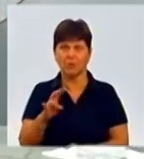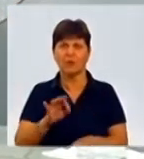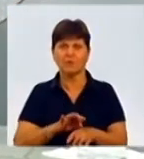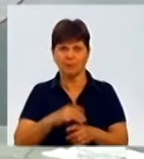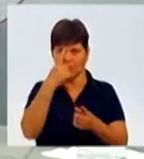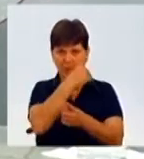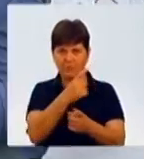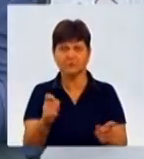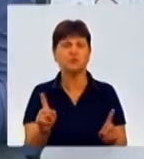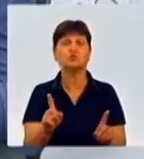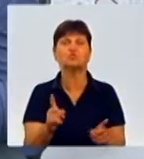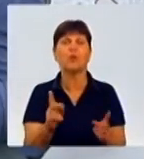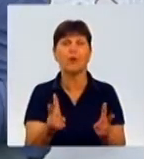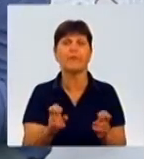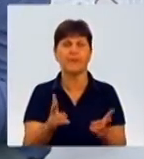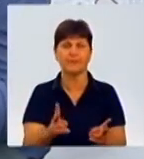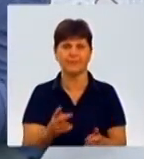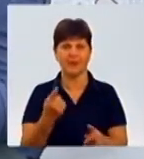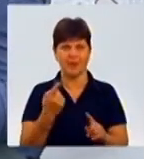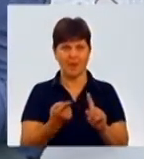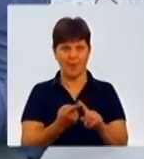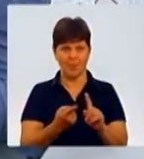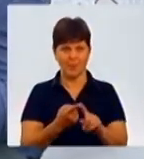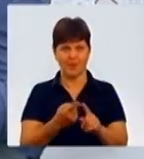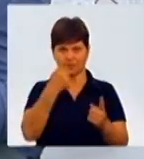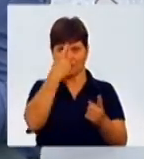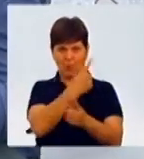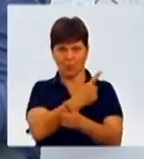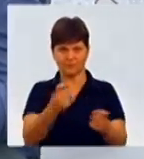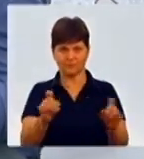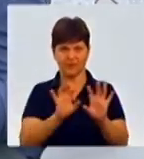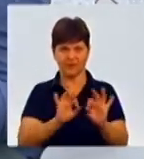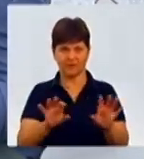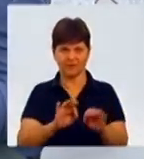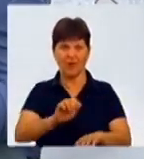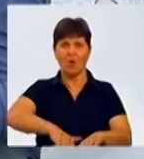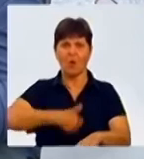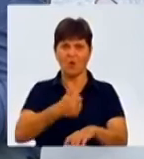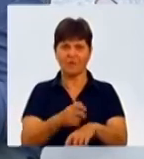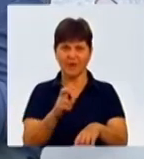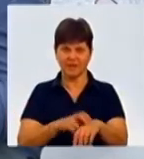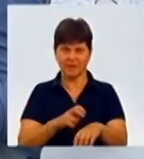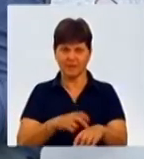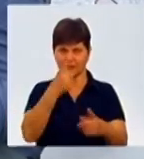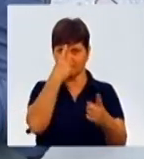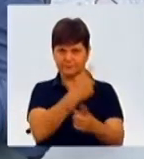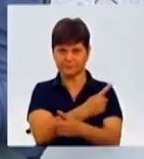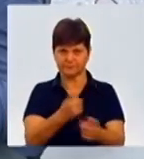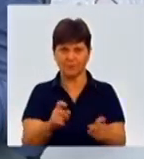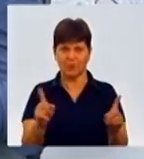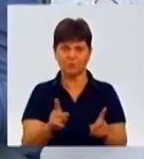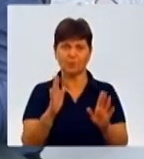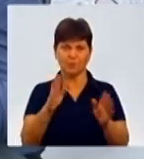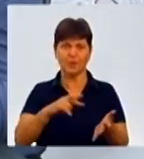Власне, розкажіть нашим глядачам. Робиться, по-перше, є оголошення, інформуються головні лікарі робиться оголошення, що буде